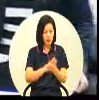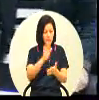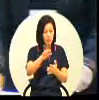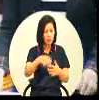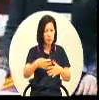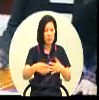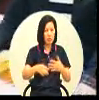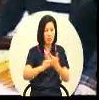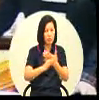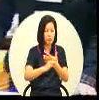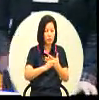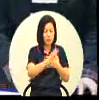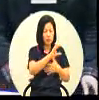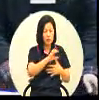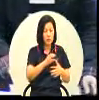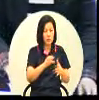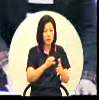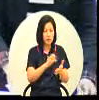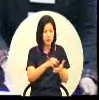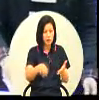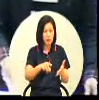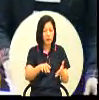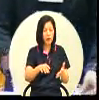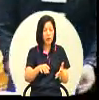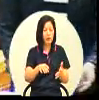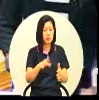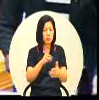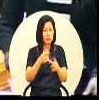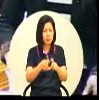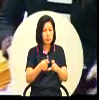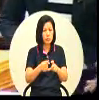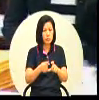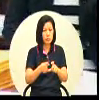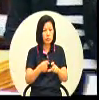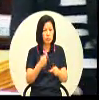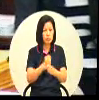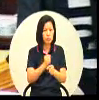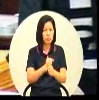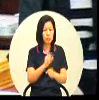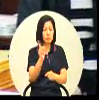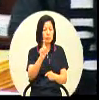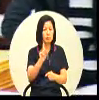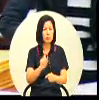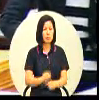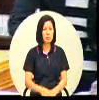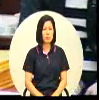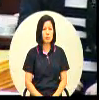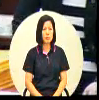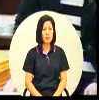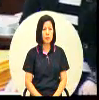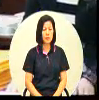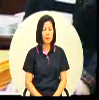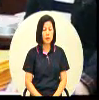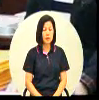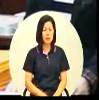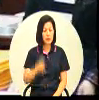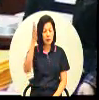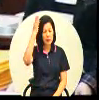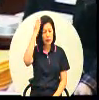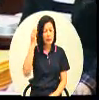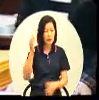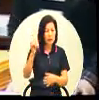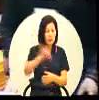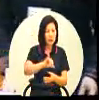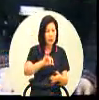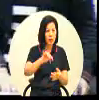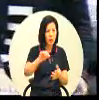长回答。 请局长回答。 哎，谢谢议长，谢谢徐议员哦。我想讲咱这个大马街哈，整个的材